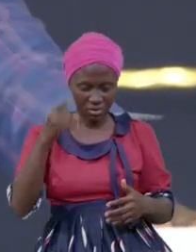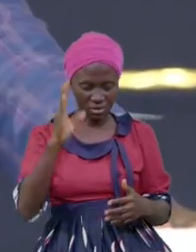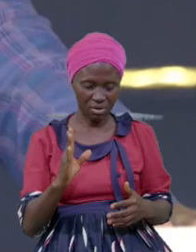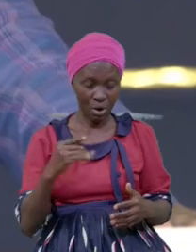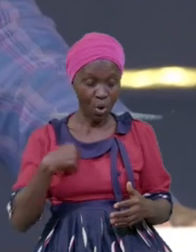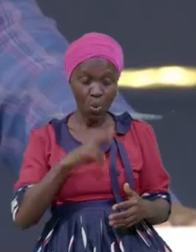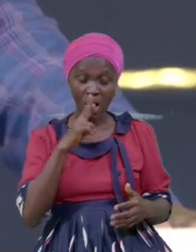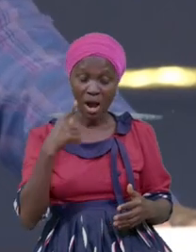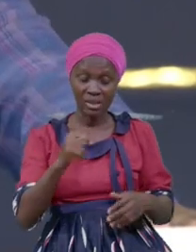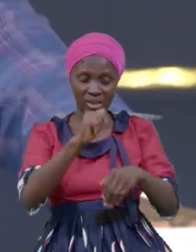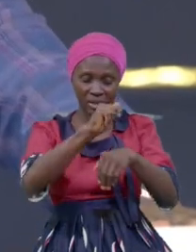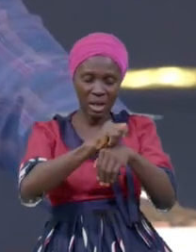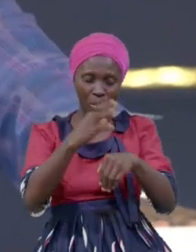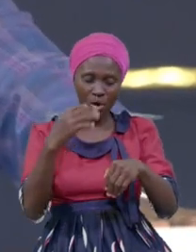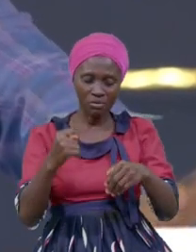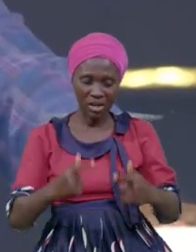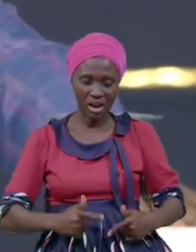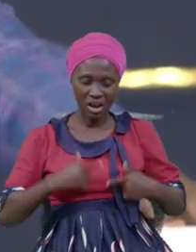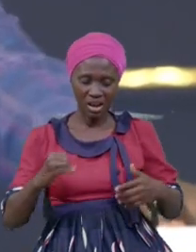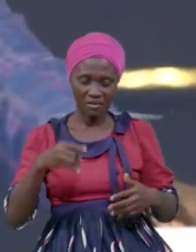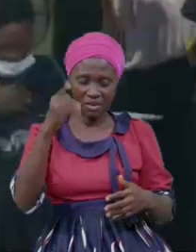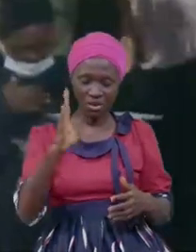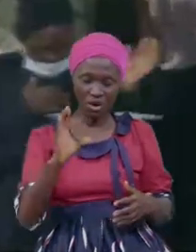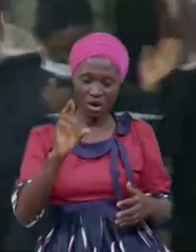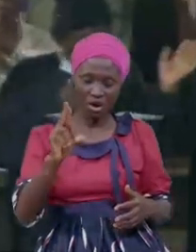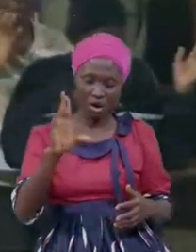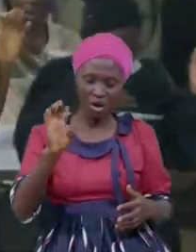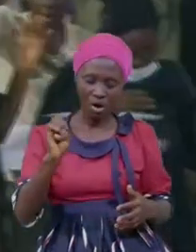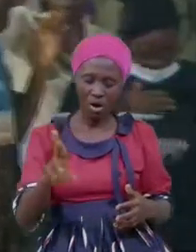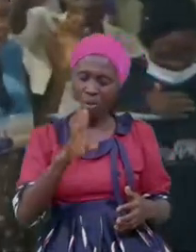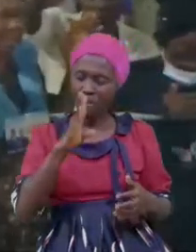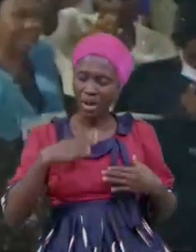Dieu vivant. Ulcère, sois guéri au nom de Jésus.